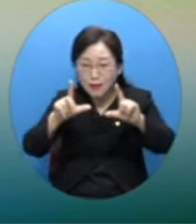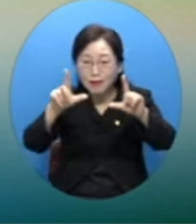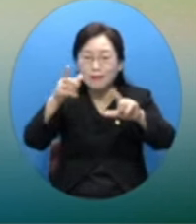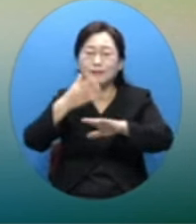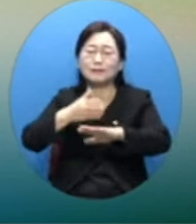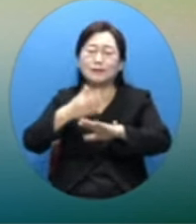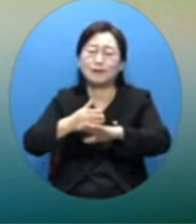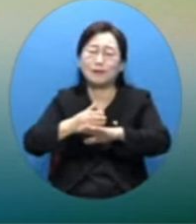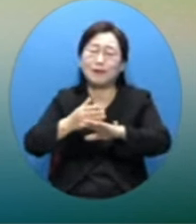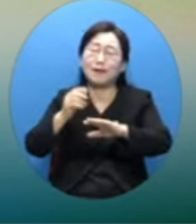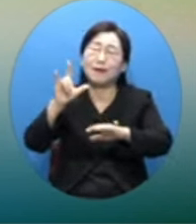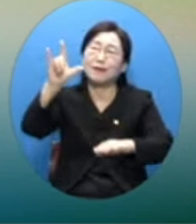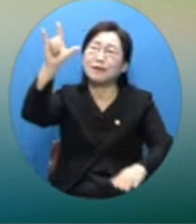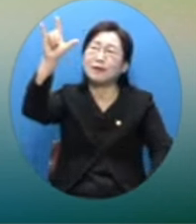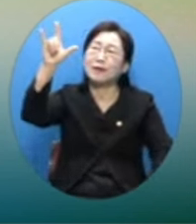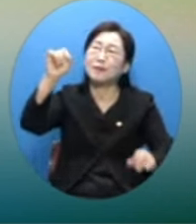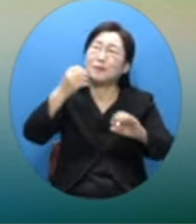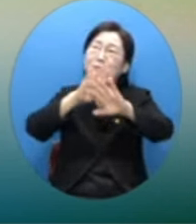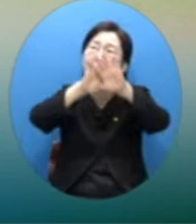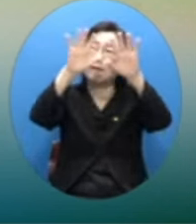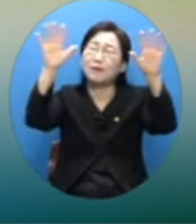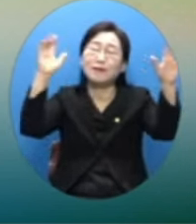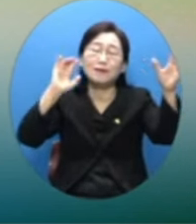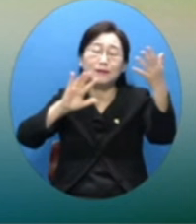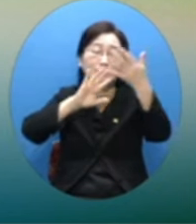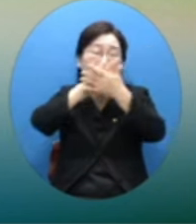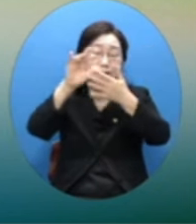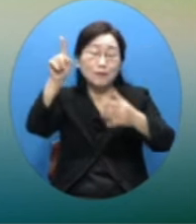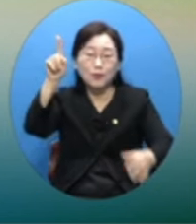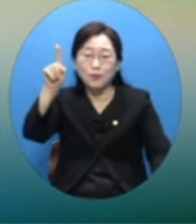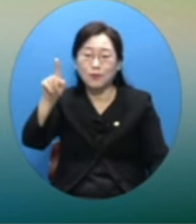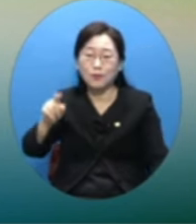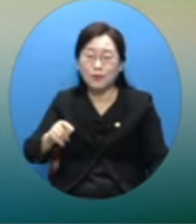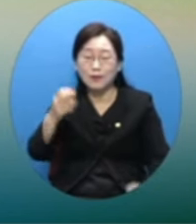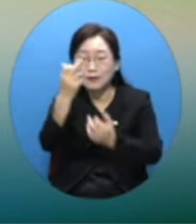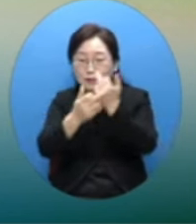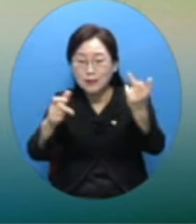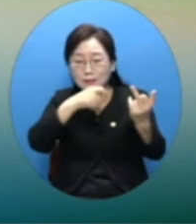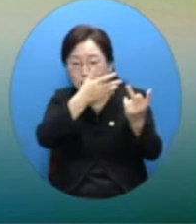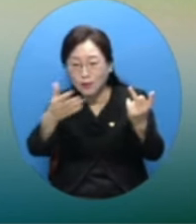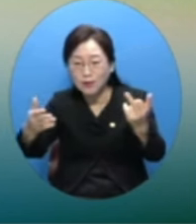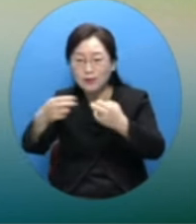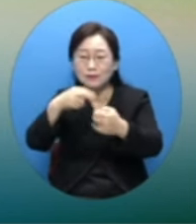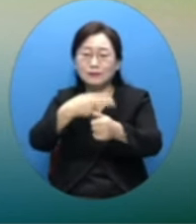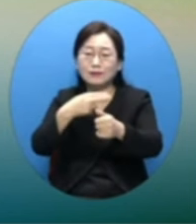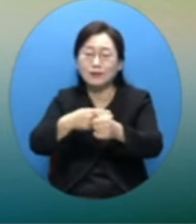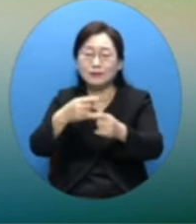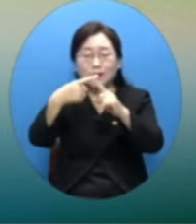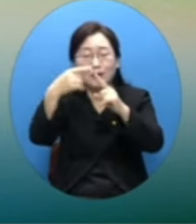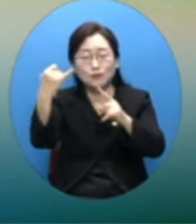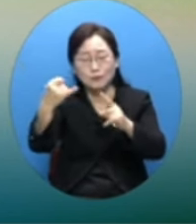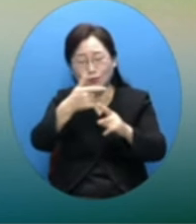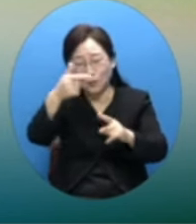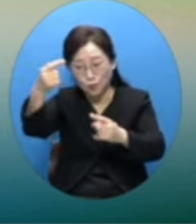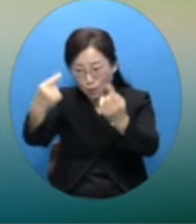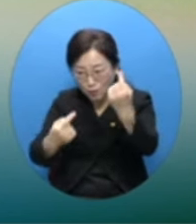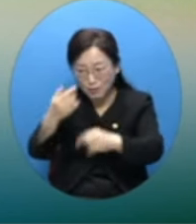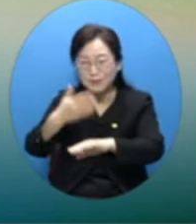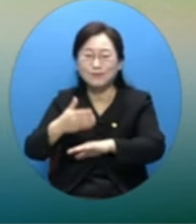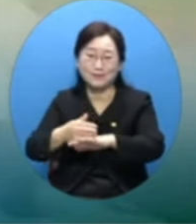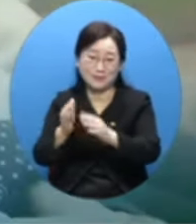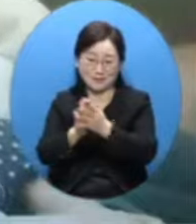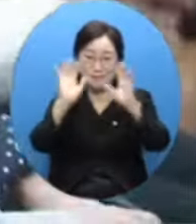저 맑은 하늘, 저 산천, 오늘도 날 찾아주신 의사와 간호사, 이 얼마나 감사한지요. 할렐루야!